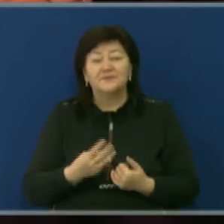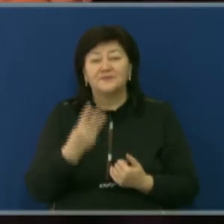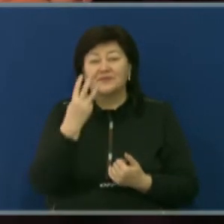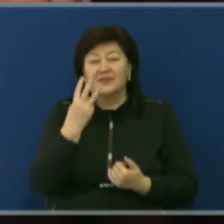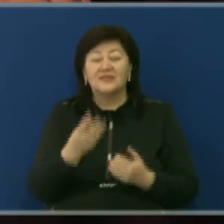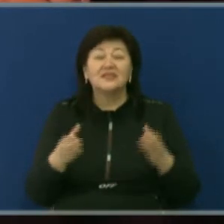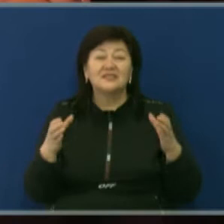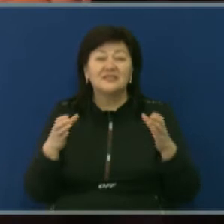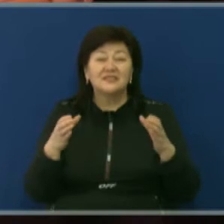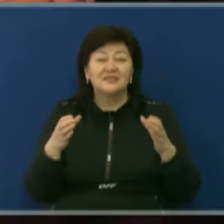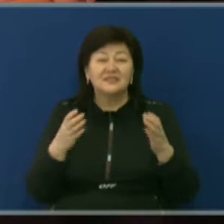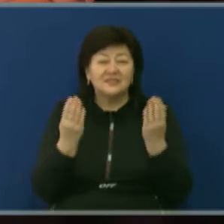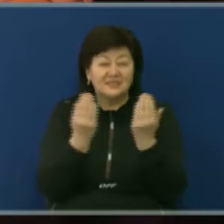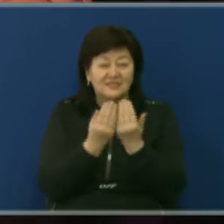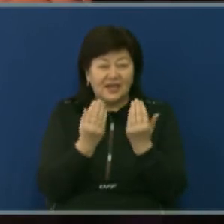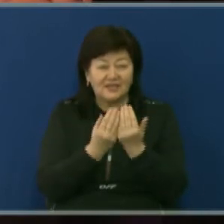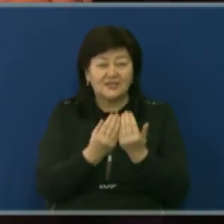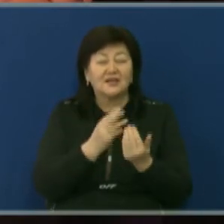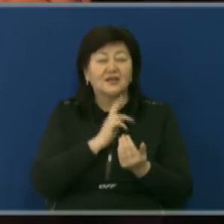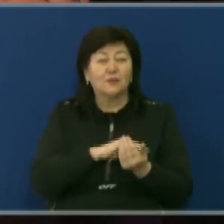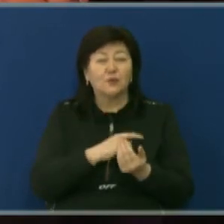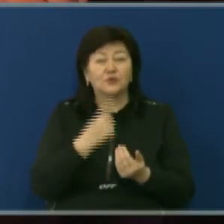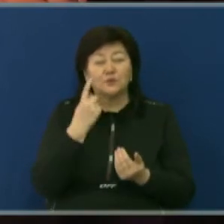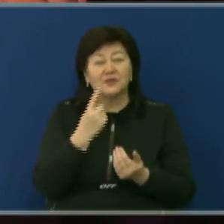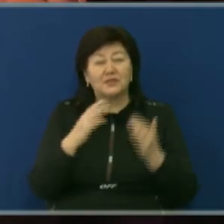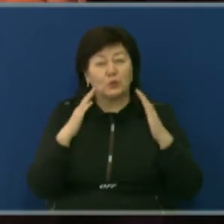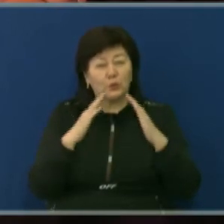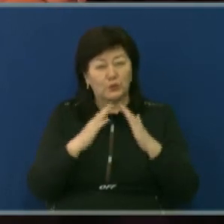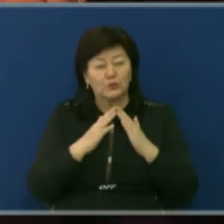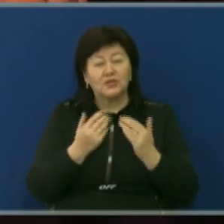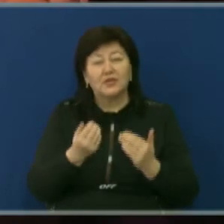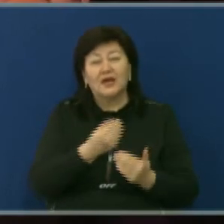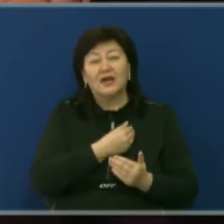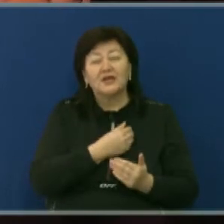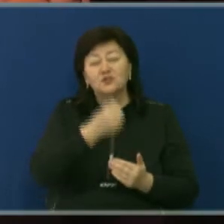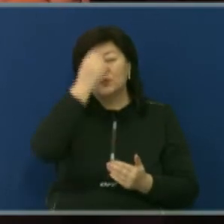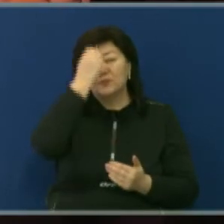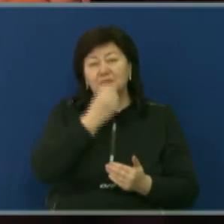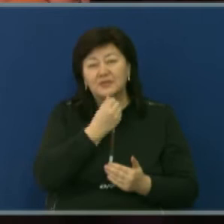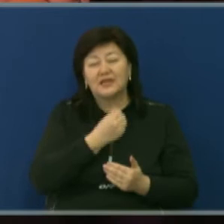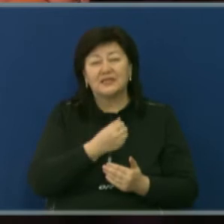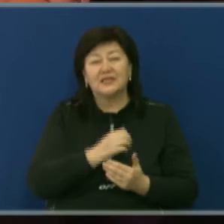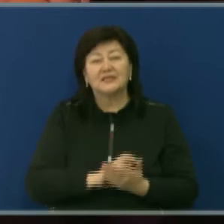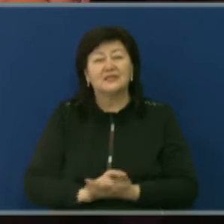работают, живут под одним шанраком. И я хочу их поблагодарить за их